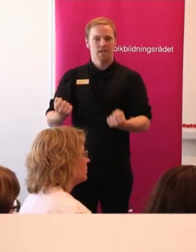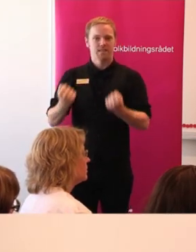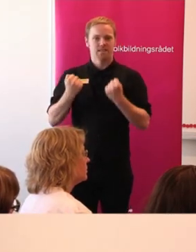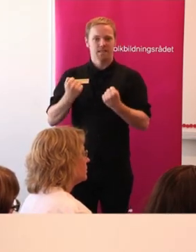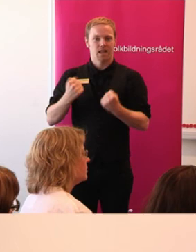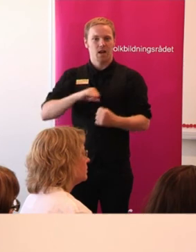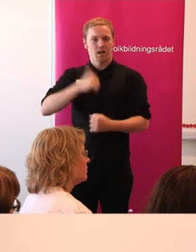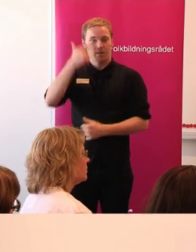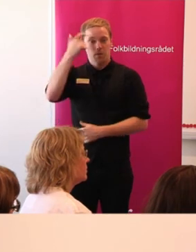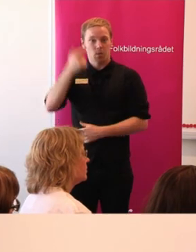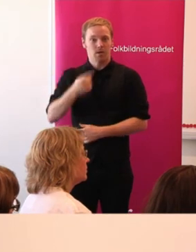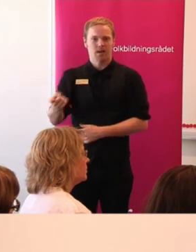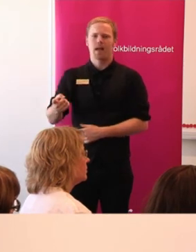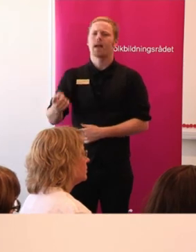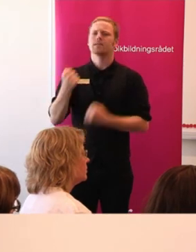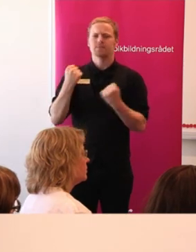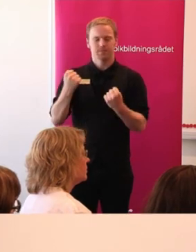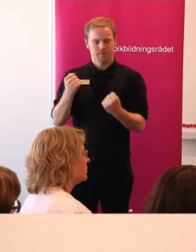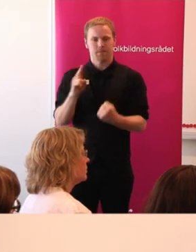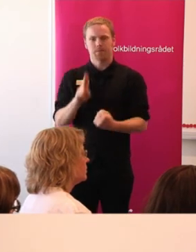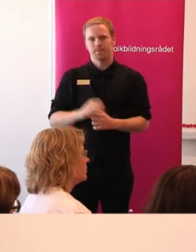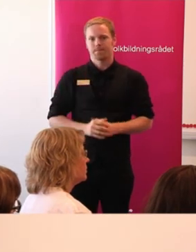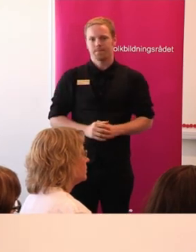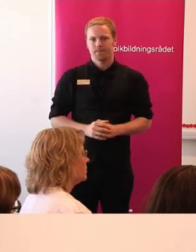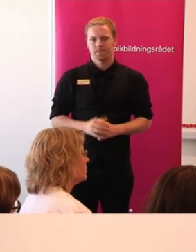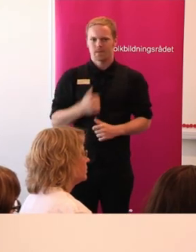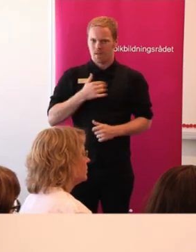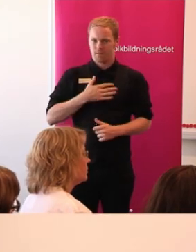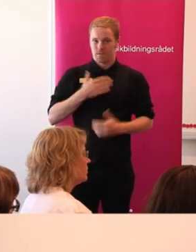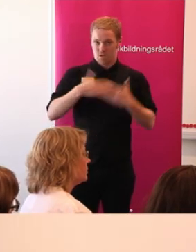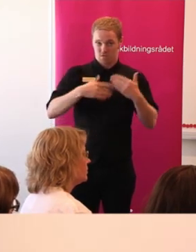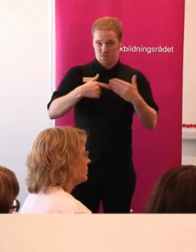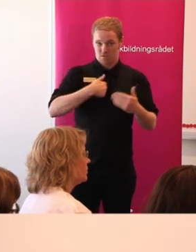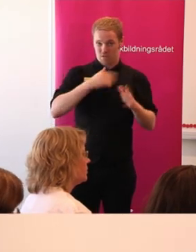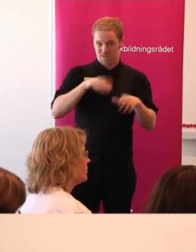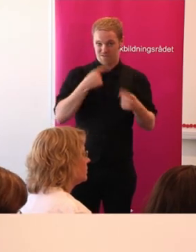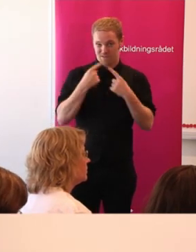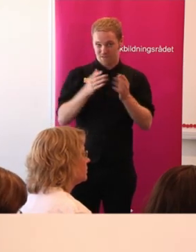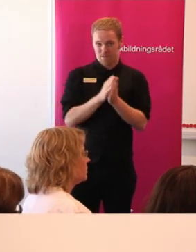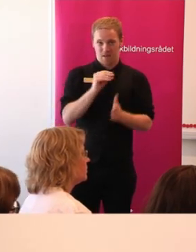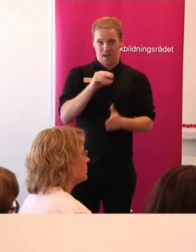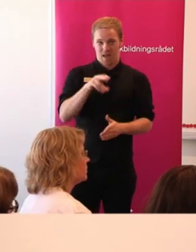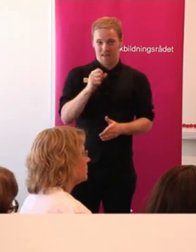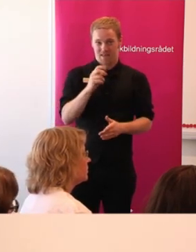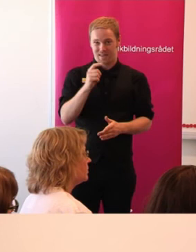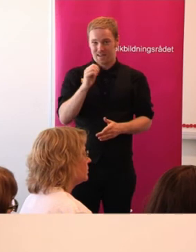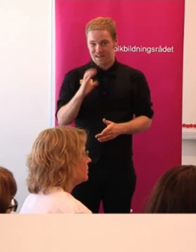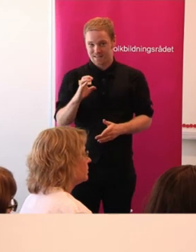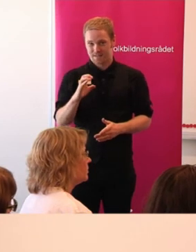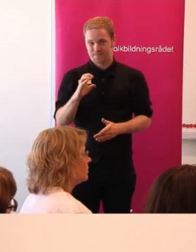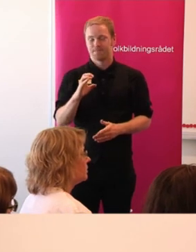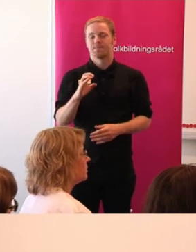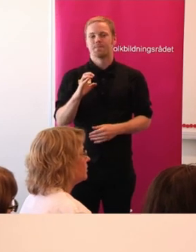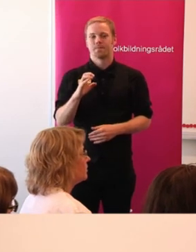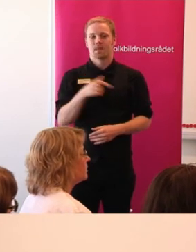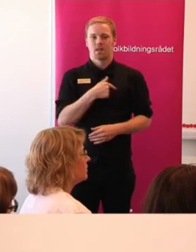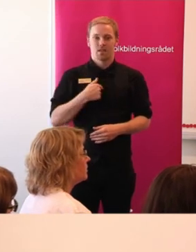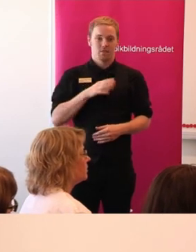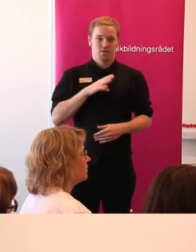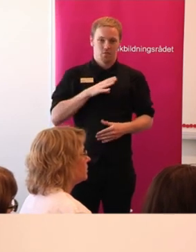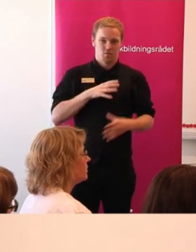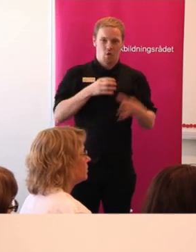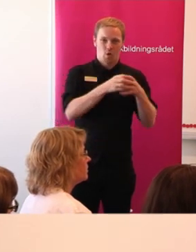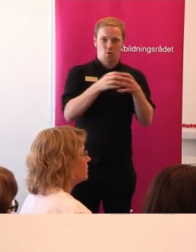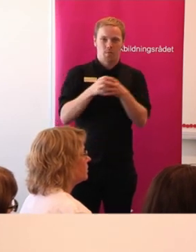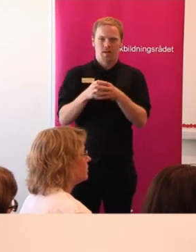steg. Och då ska jag avsluta med att säga att det är faktiskt så också, det har jag pratat med Angeles om, och det är att vi har också grupper, 10